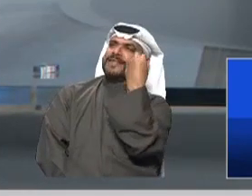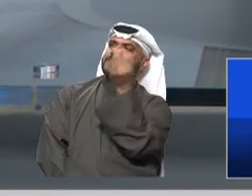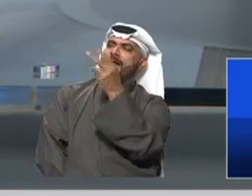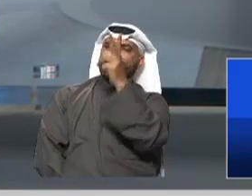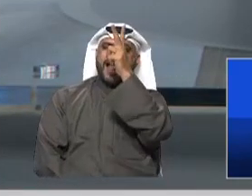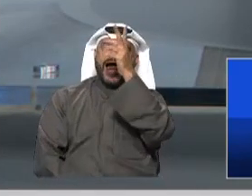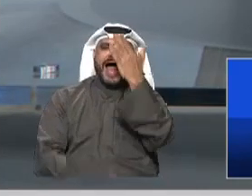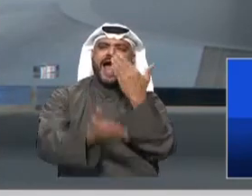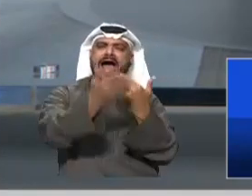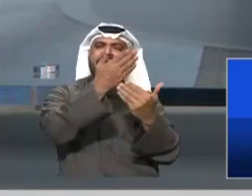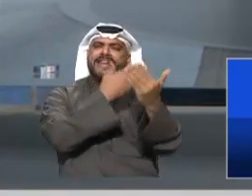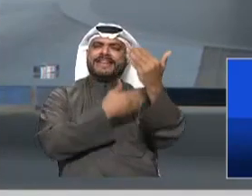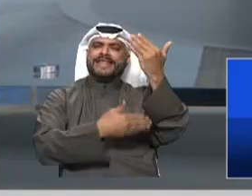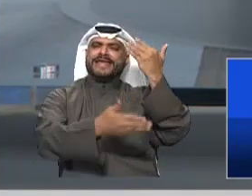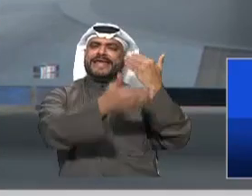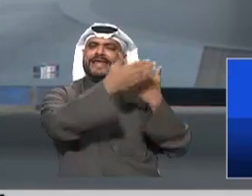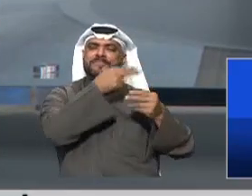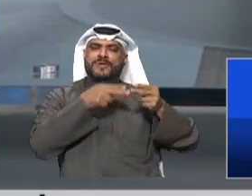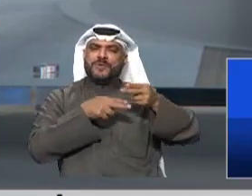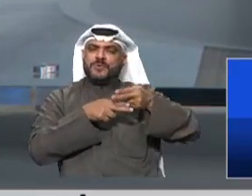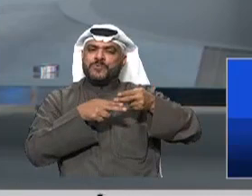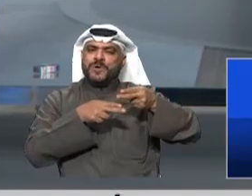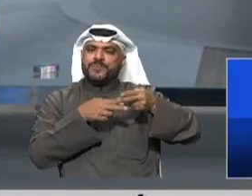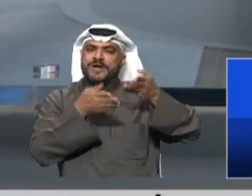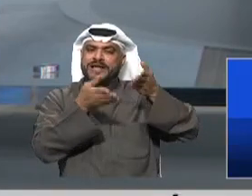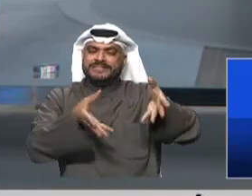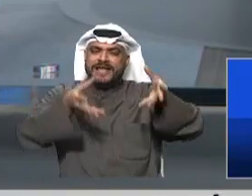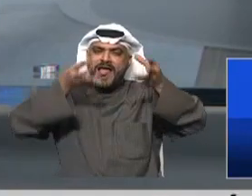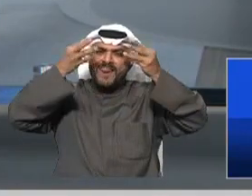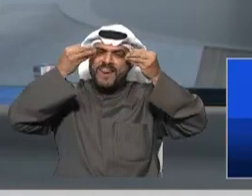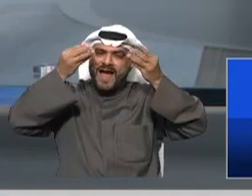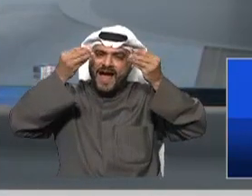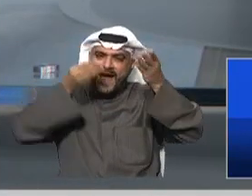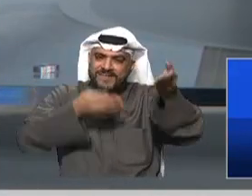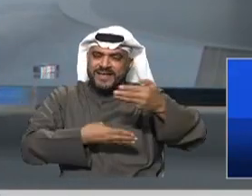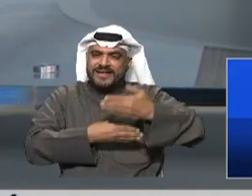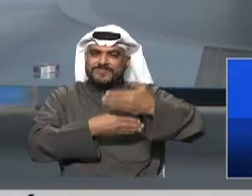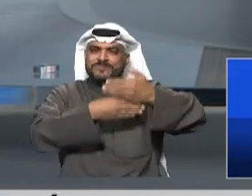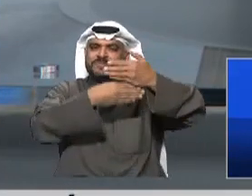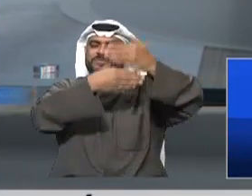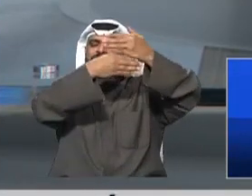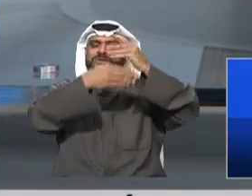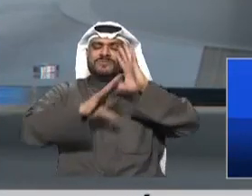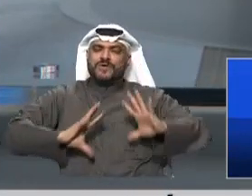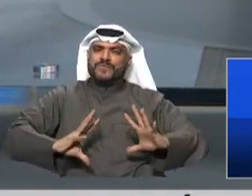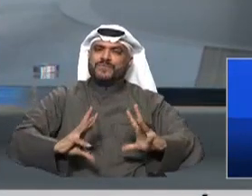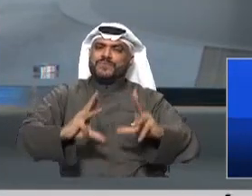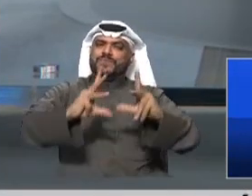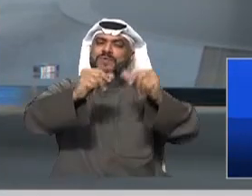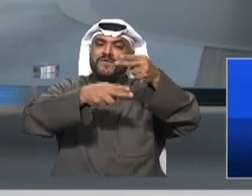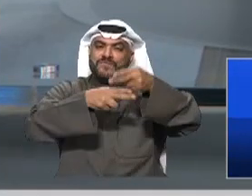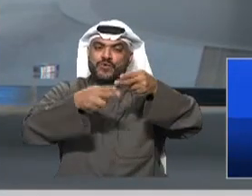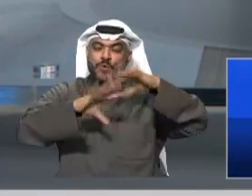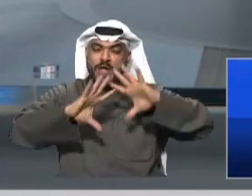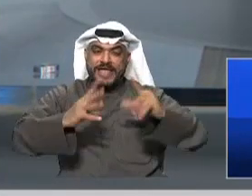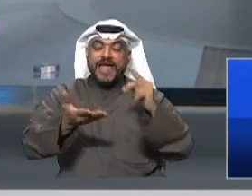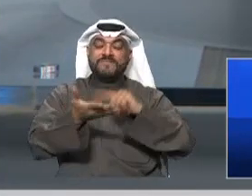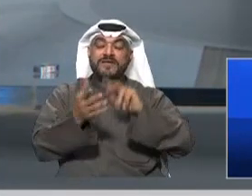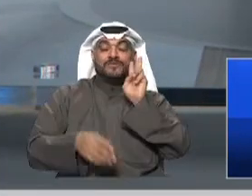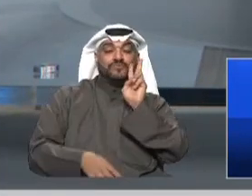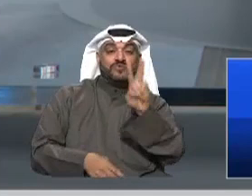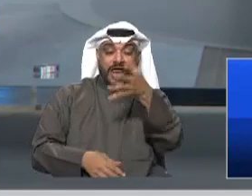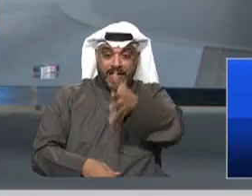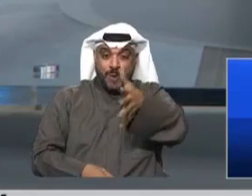التراثيه بالاضافه الى نماذج ثقافيه وعمرانيه تطور فنون العباره في الكويت كما